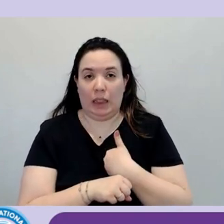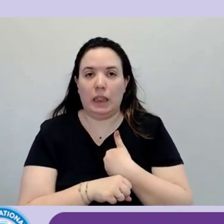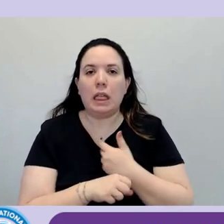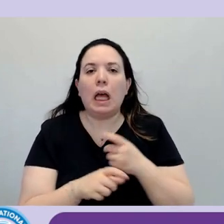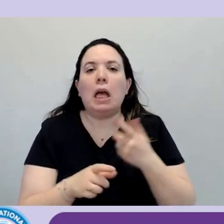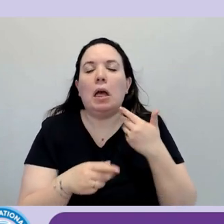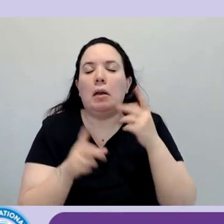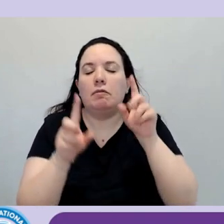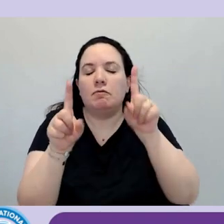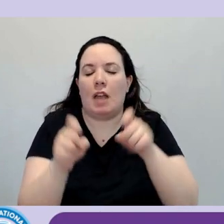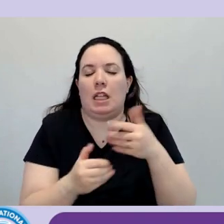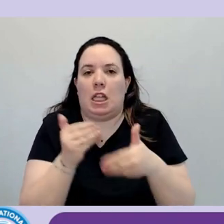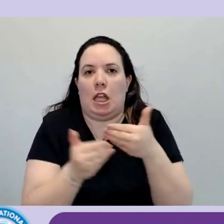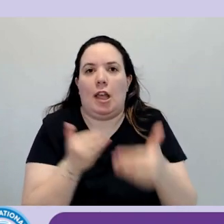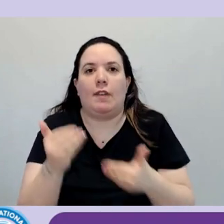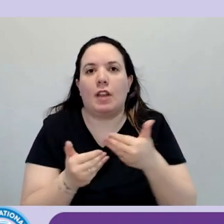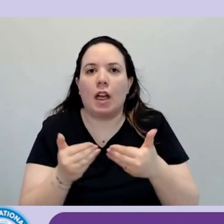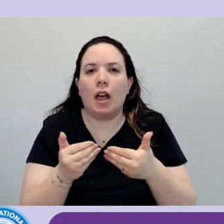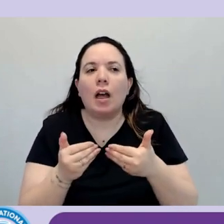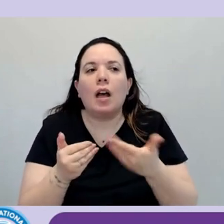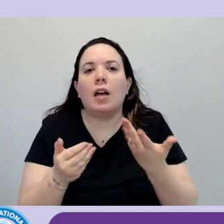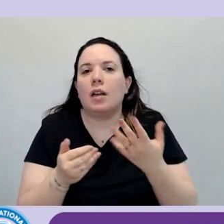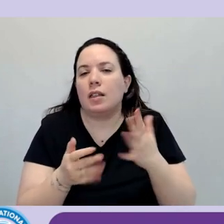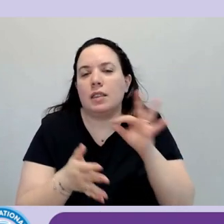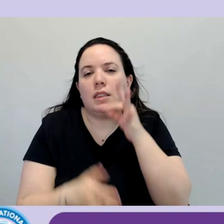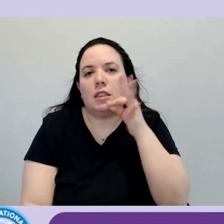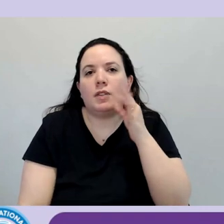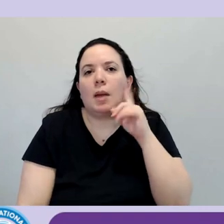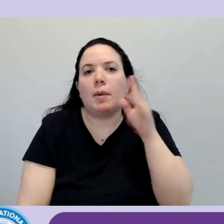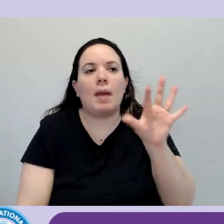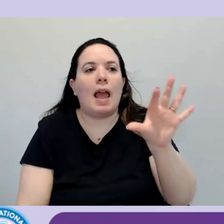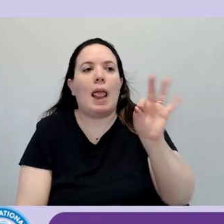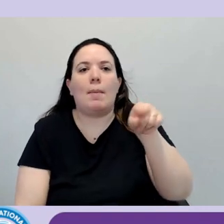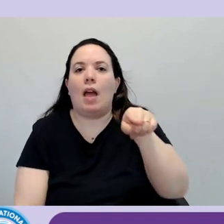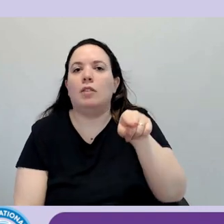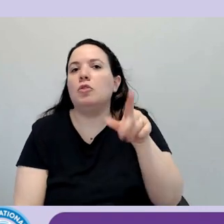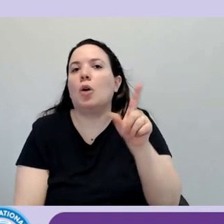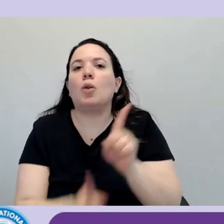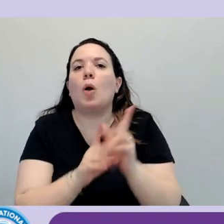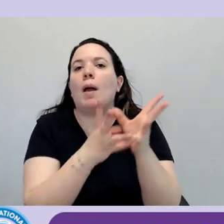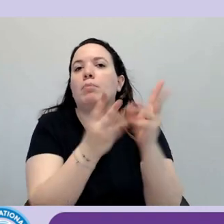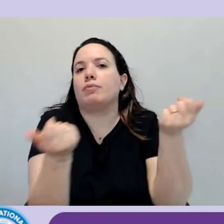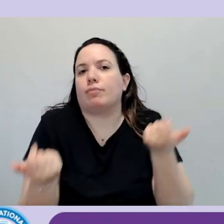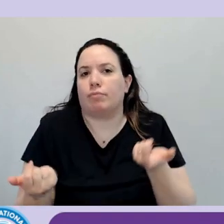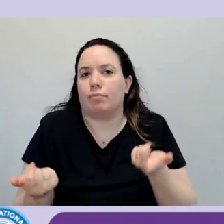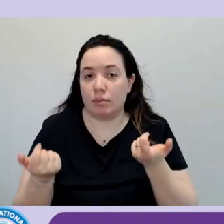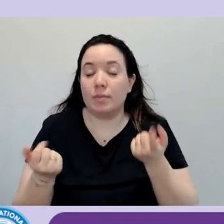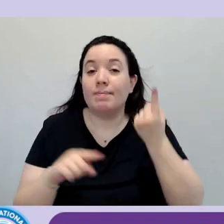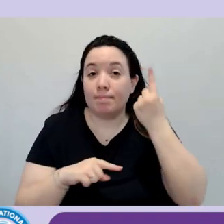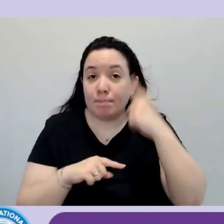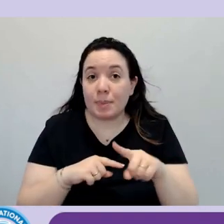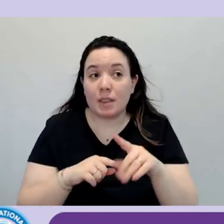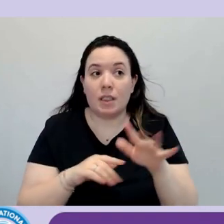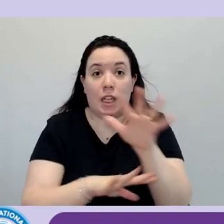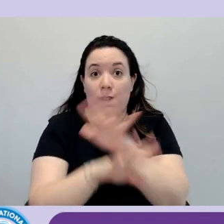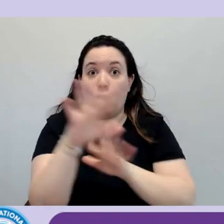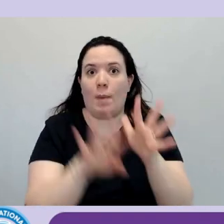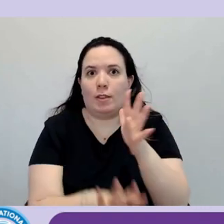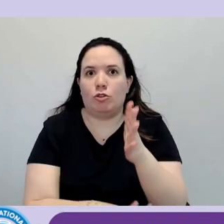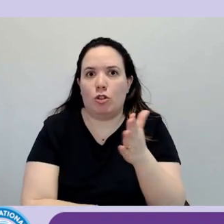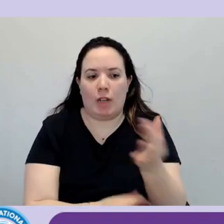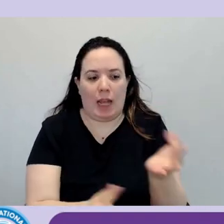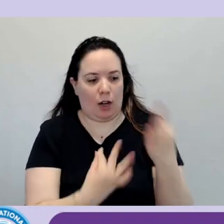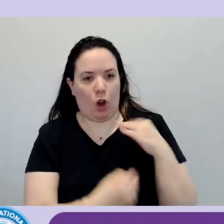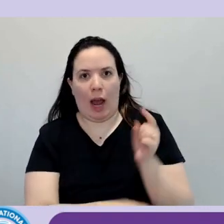qualcosa che mi manca dal punto di vista dell'informazione e per cui mancand Domi è